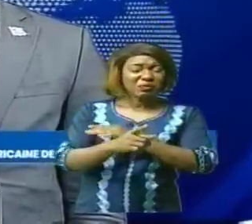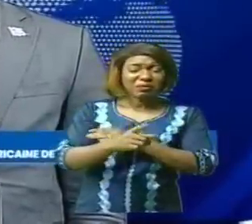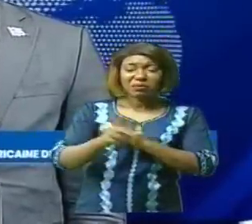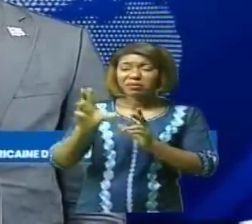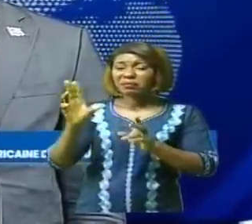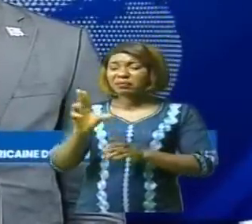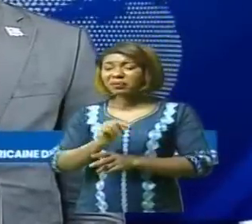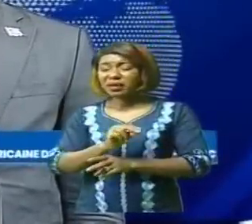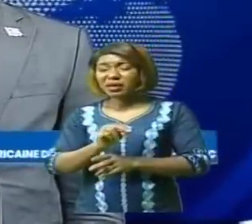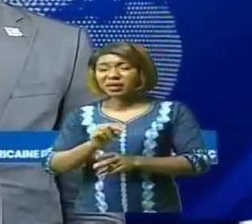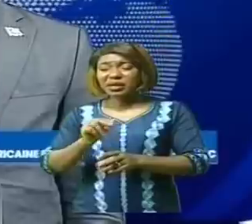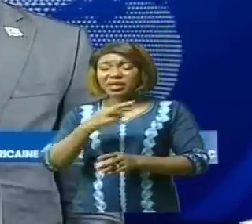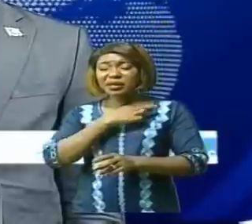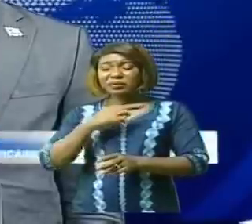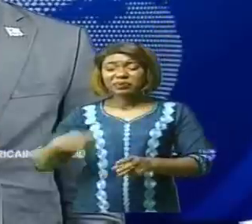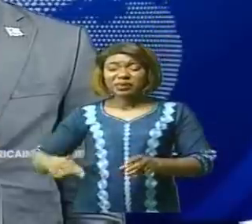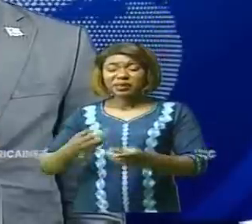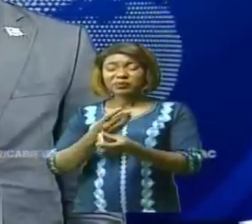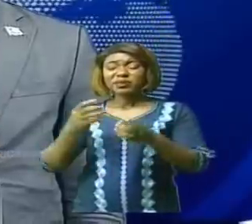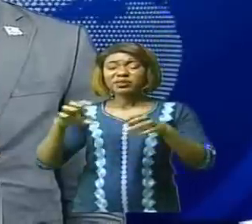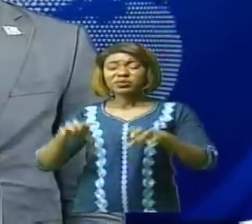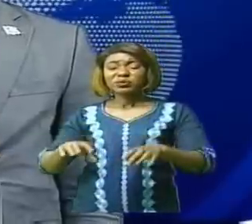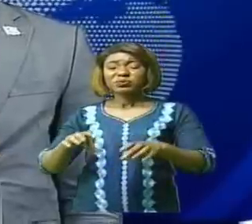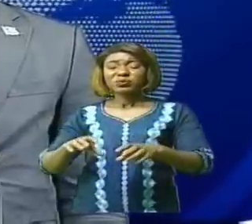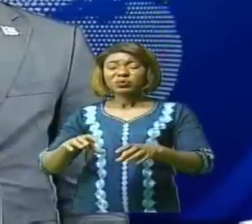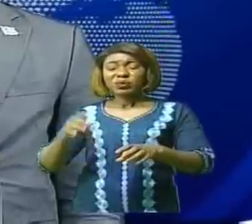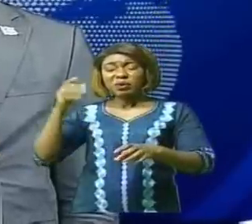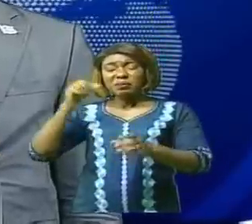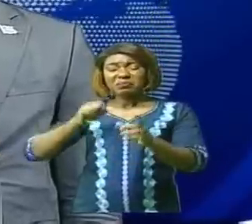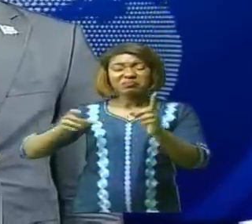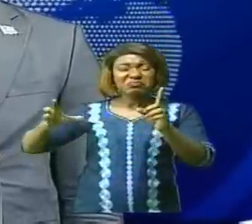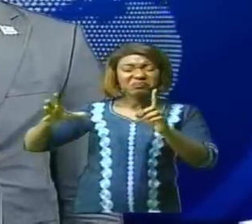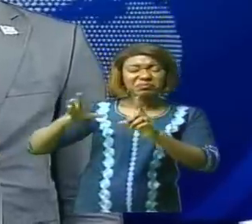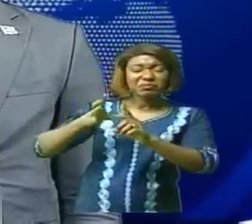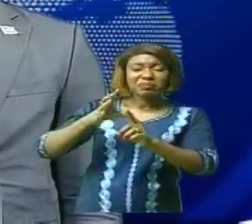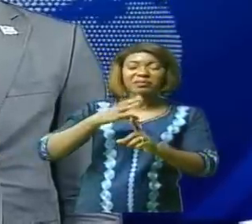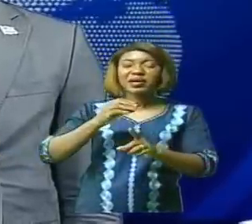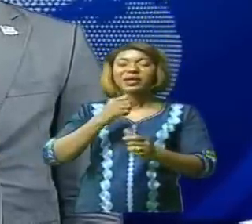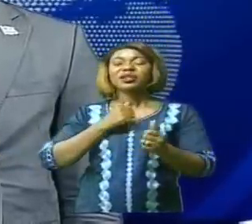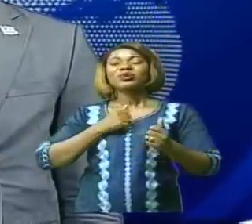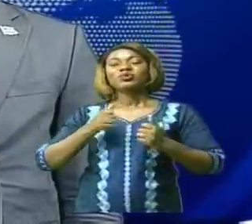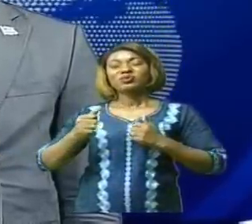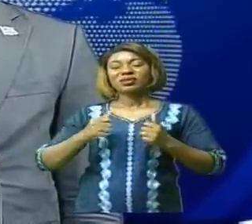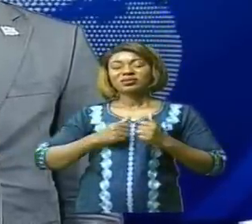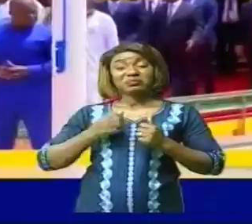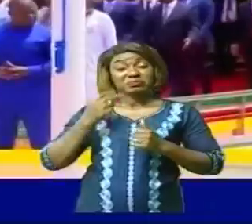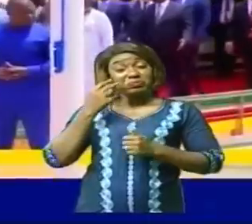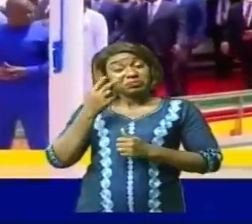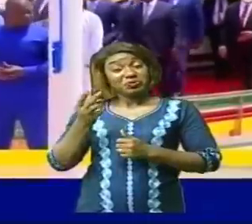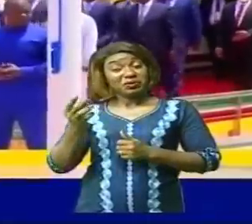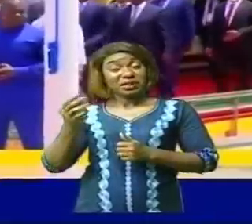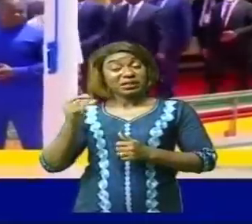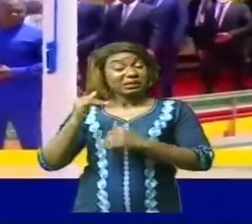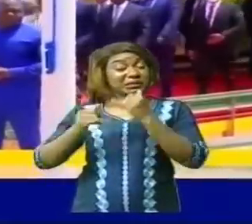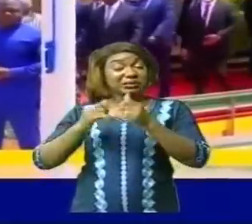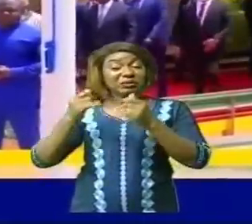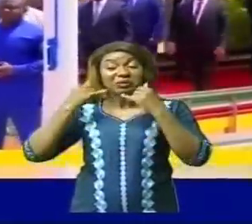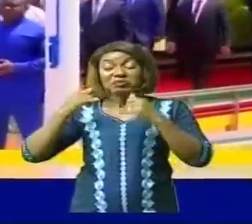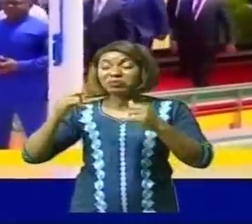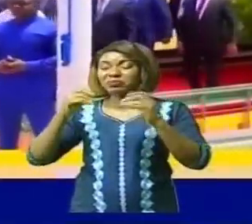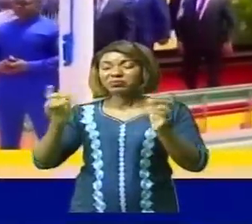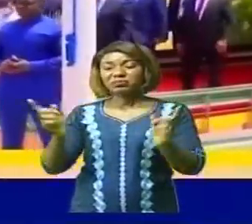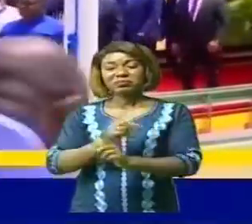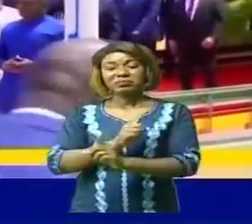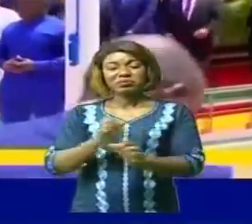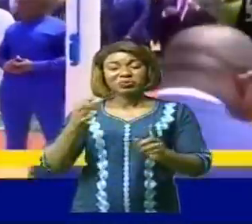dont est victime la République démocratique du Congo, particulièrement la communauté des États d'Afrique de l'Est. Nous venons de nous adhérer récemment